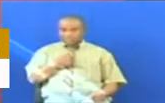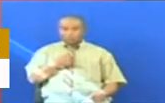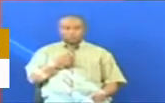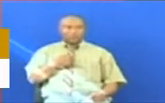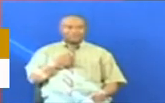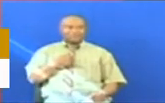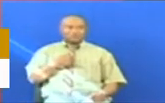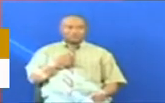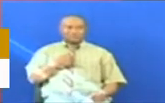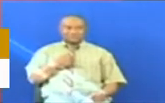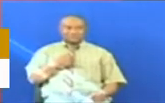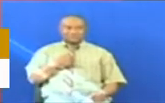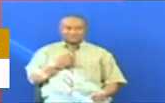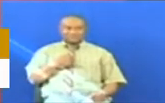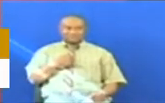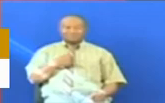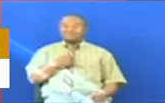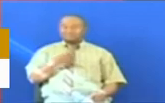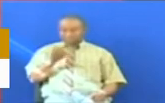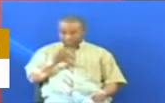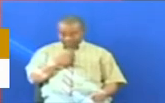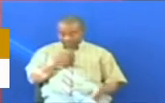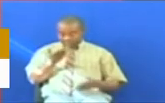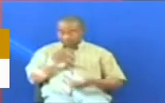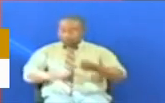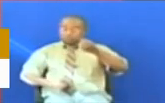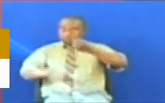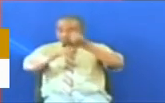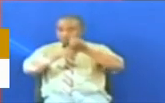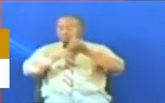naungana na Mheshimiwa ambaye aliyekaa, Mheshimiwa Saada Mkuya,